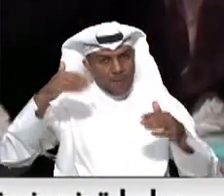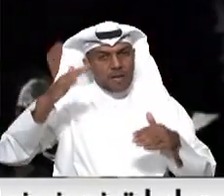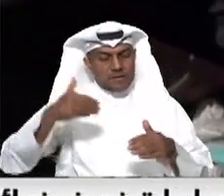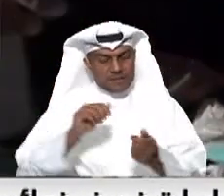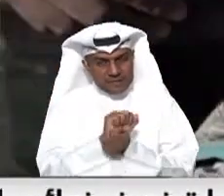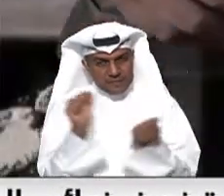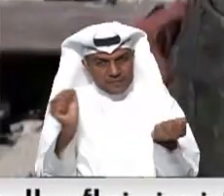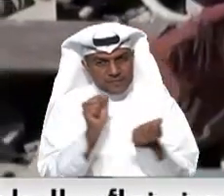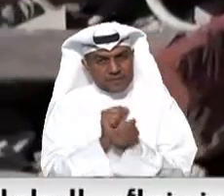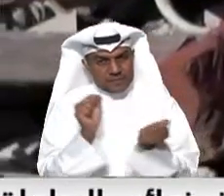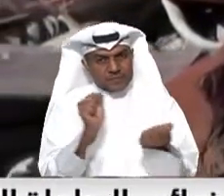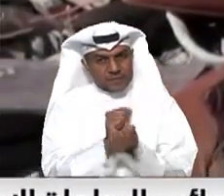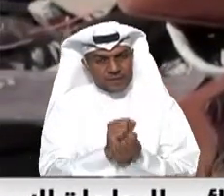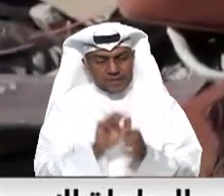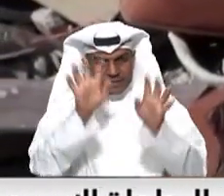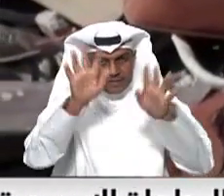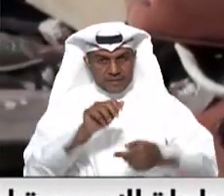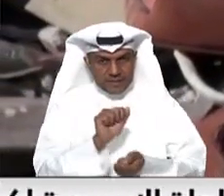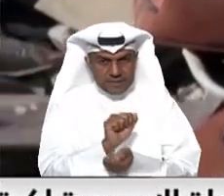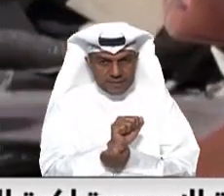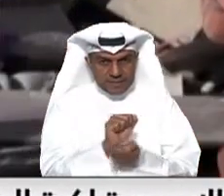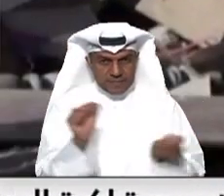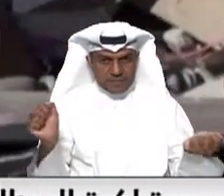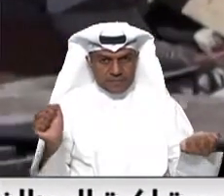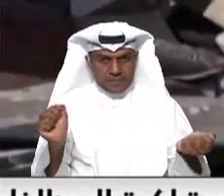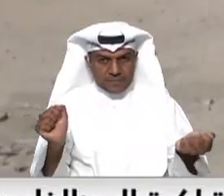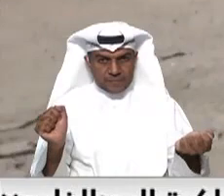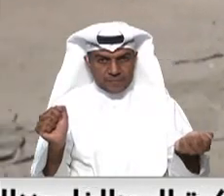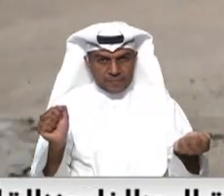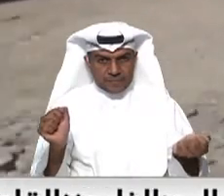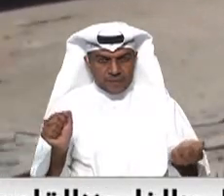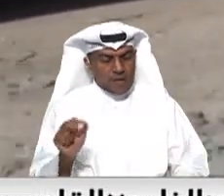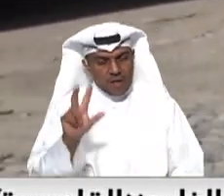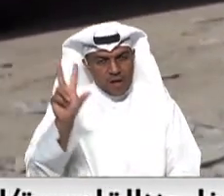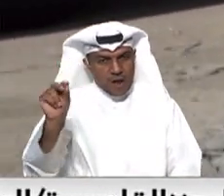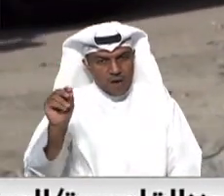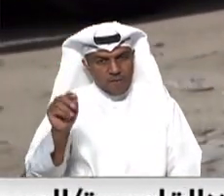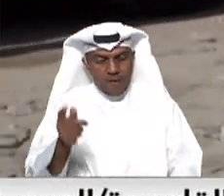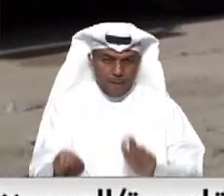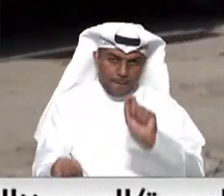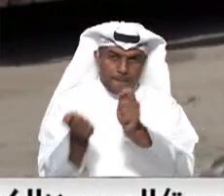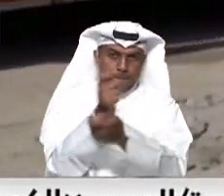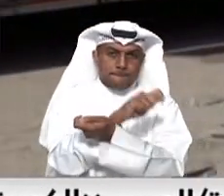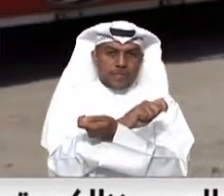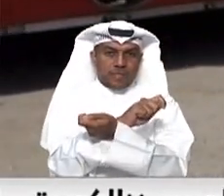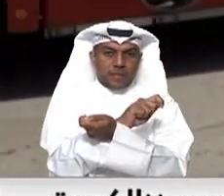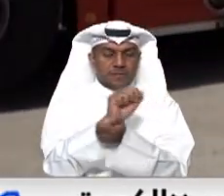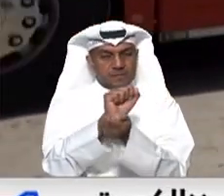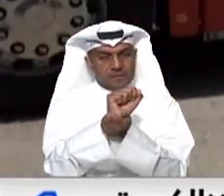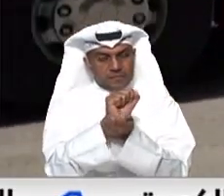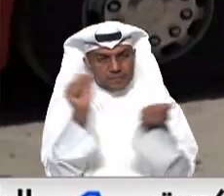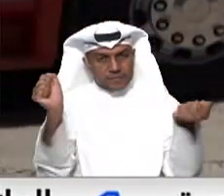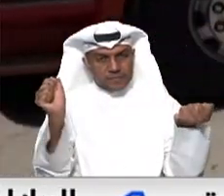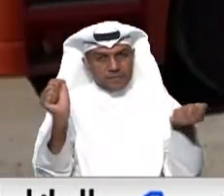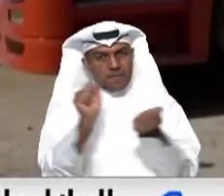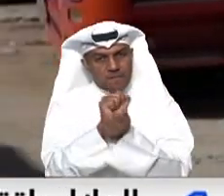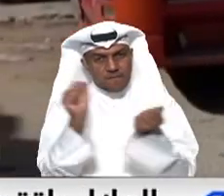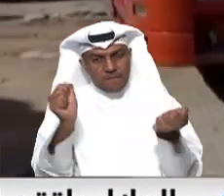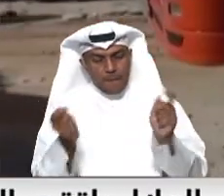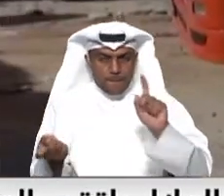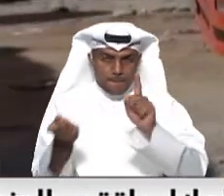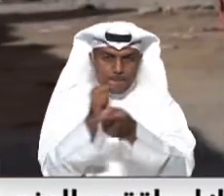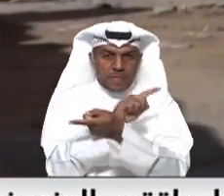من المرتقب أيضا إفراج المقاومة عن دفعة ثانية من الرهائن المحتجزين لديها،